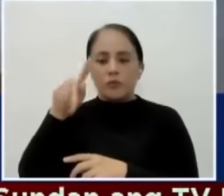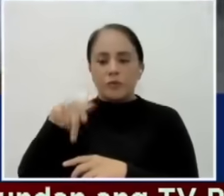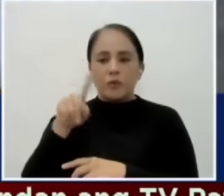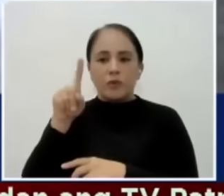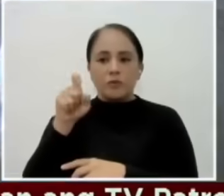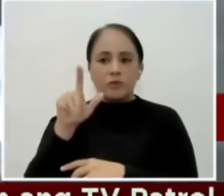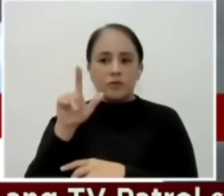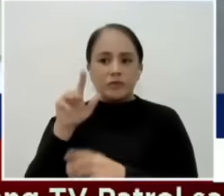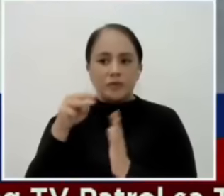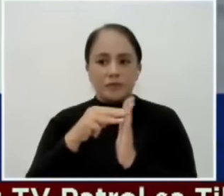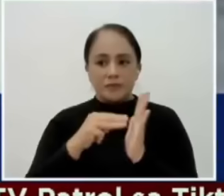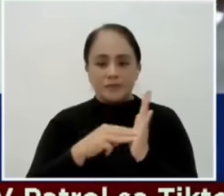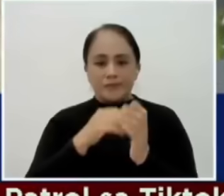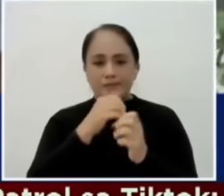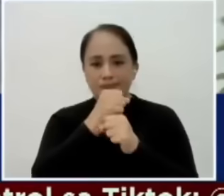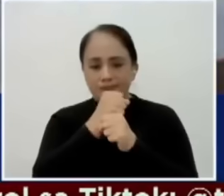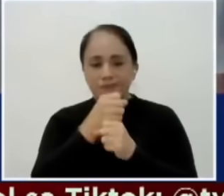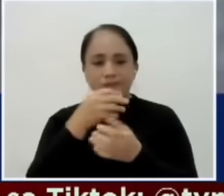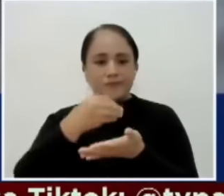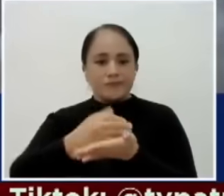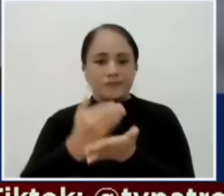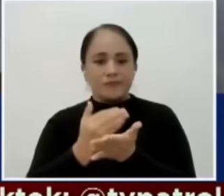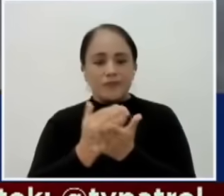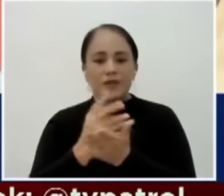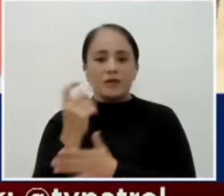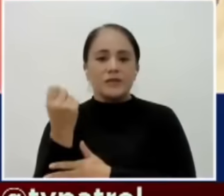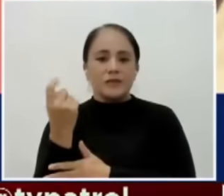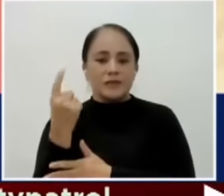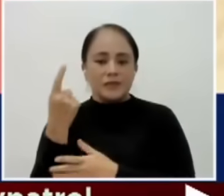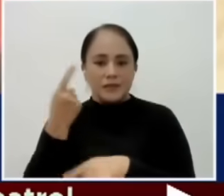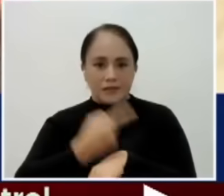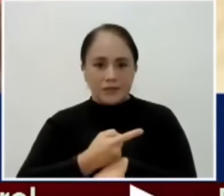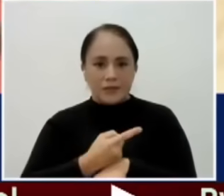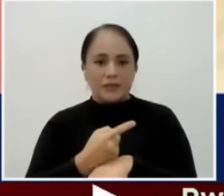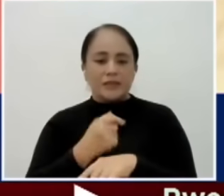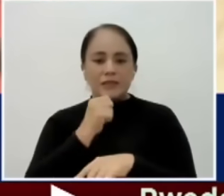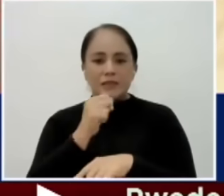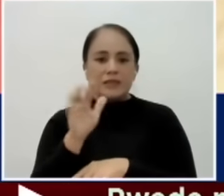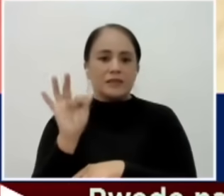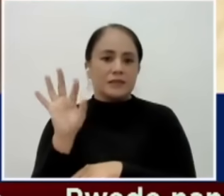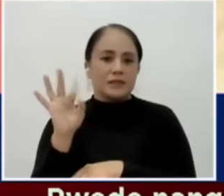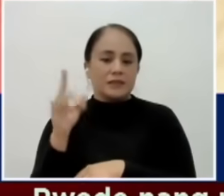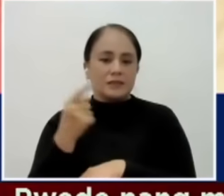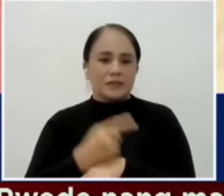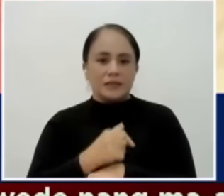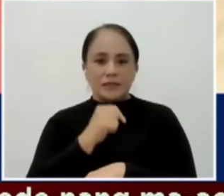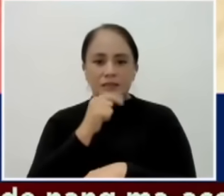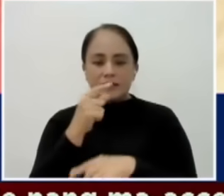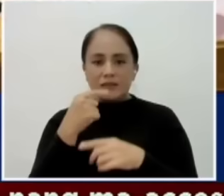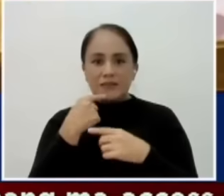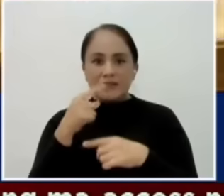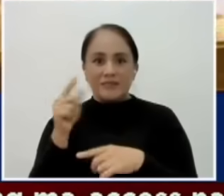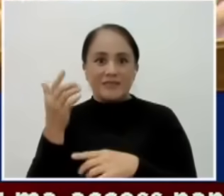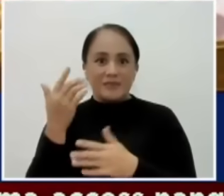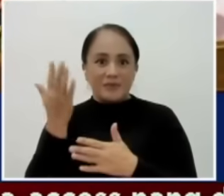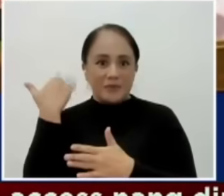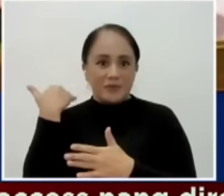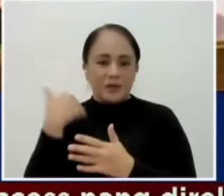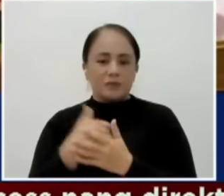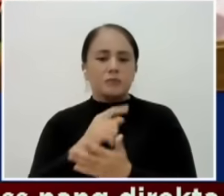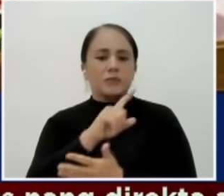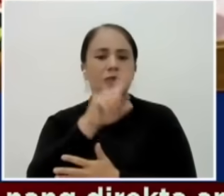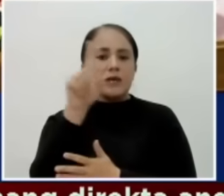million peso confidential fund sa loob lang ng 11 araw at hindi 19 na araw tulad ng naunang napaulat. Tinanong ko po